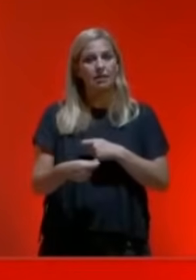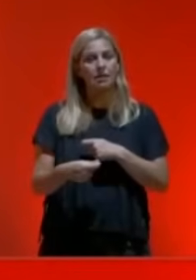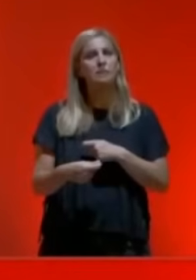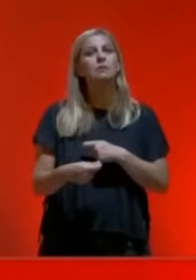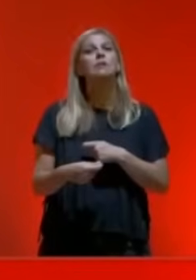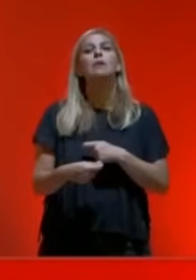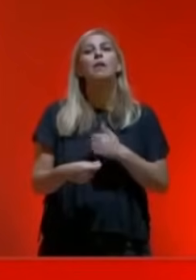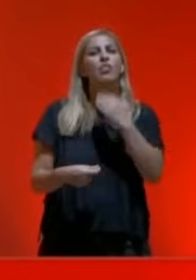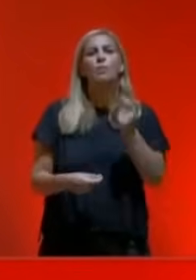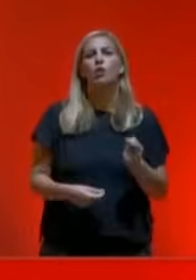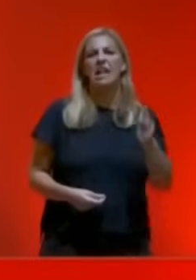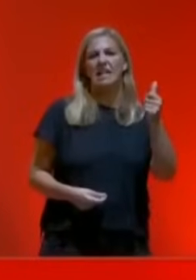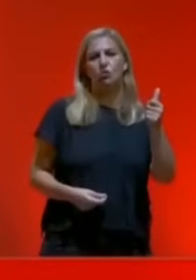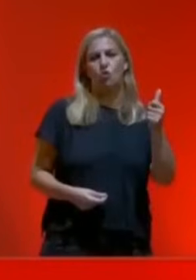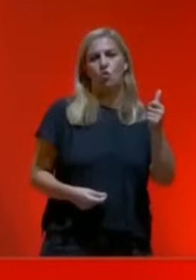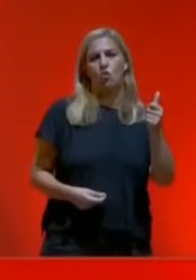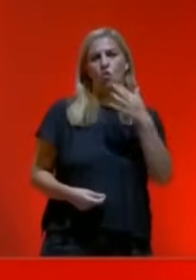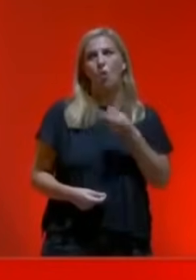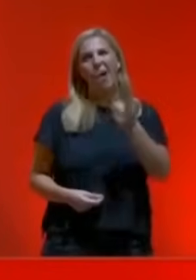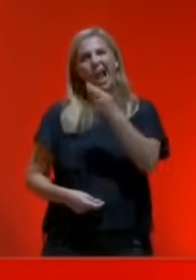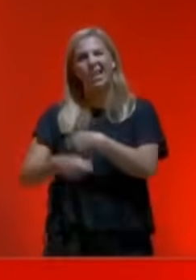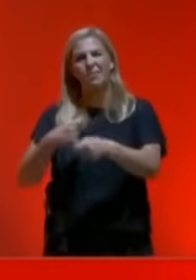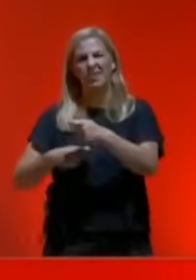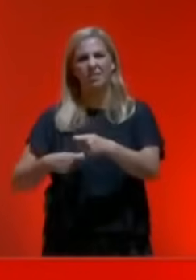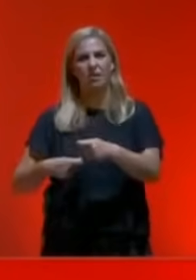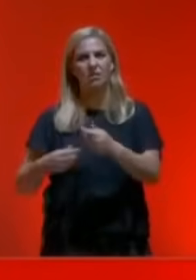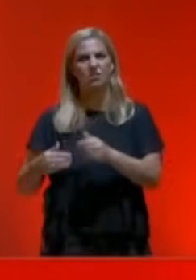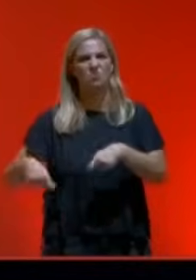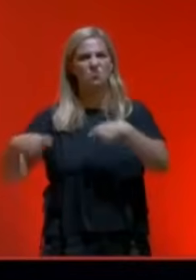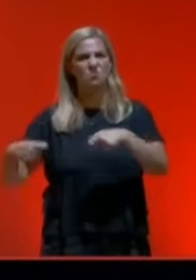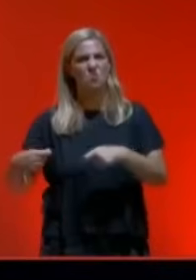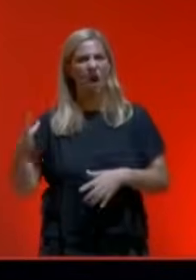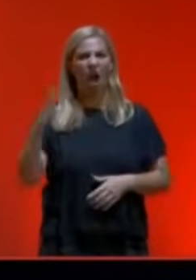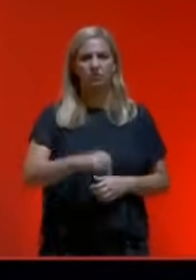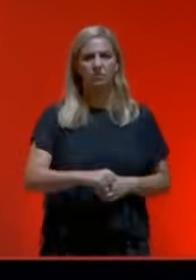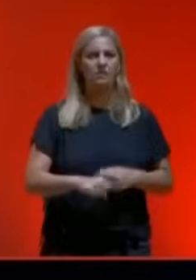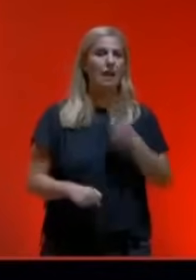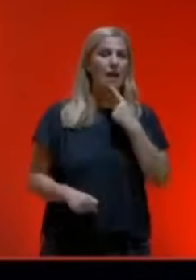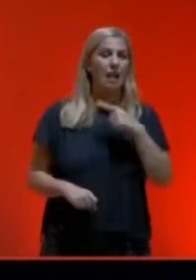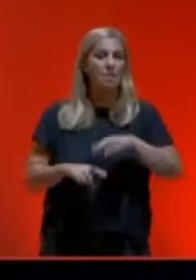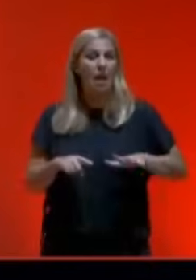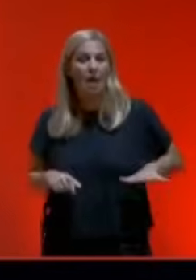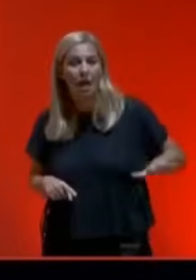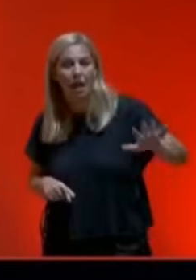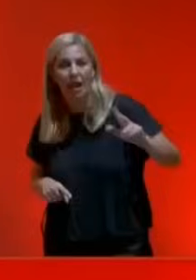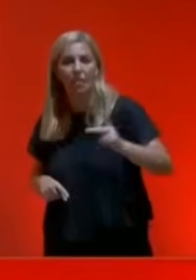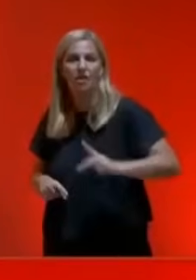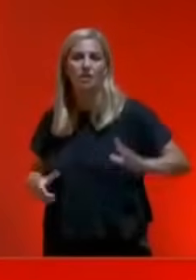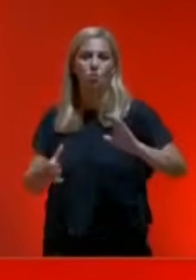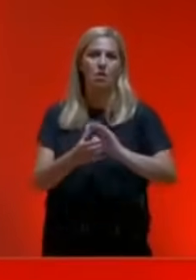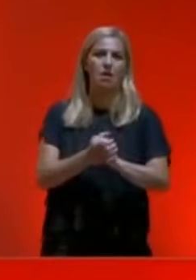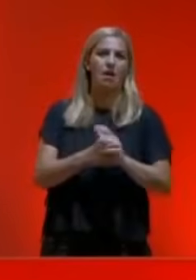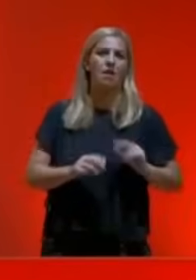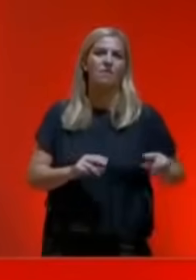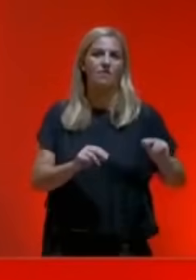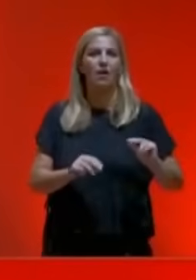κανόνες. Λέμε ότι η Ελλάδα είναι συντηρητική κοινωνία. Δεν ισχύει. Οι Έλληνες, στο σύνολό τους,